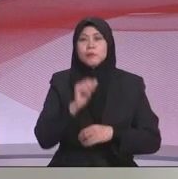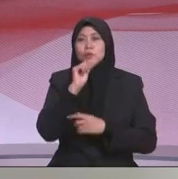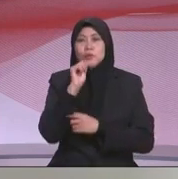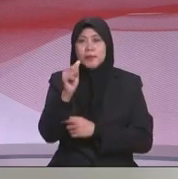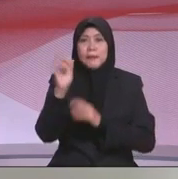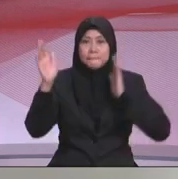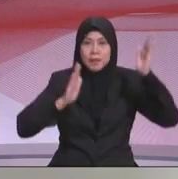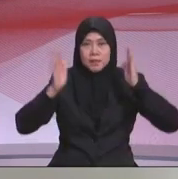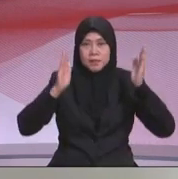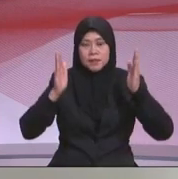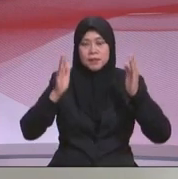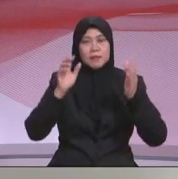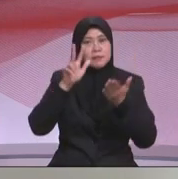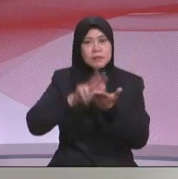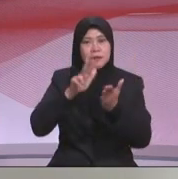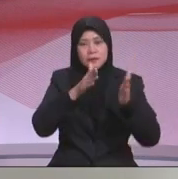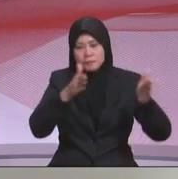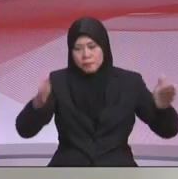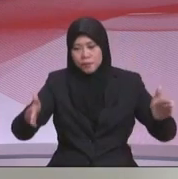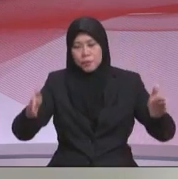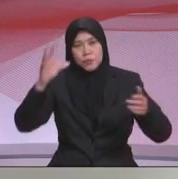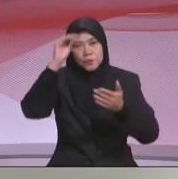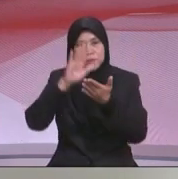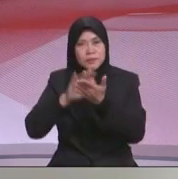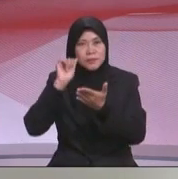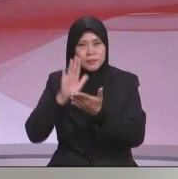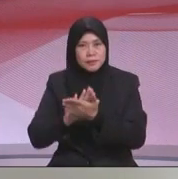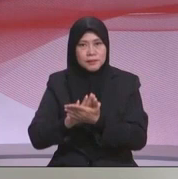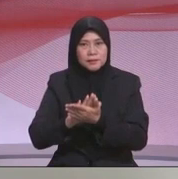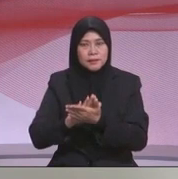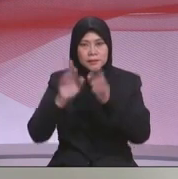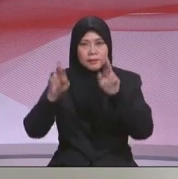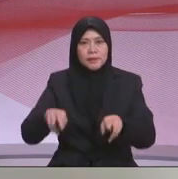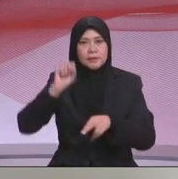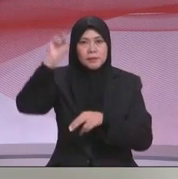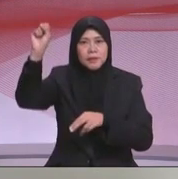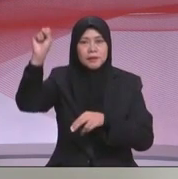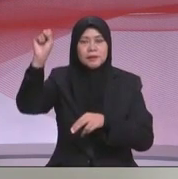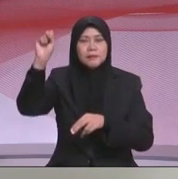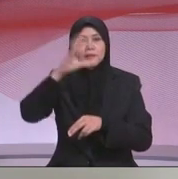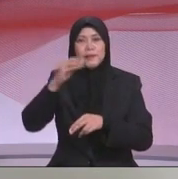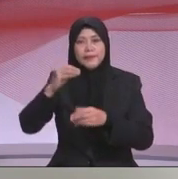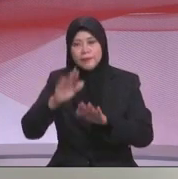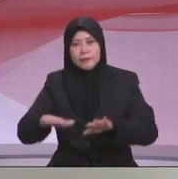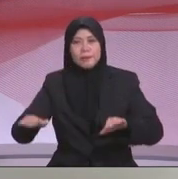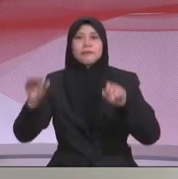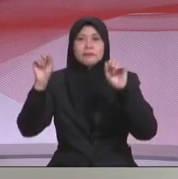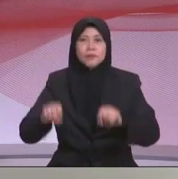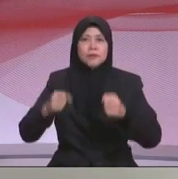bukan warga negara yang sah tempoh dan suami isteri kepada rakyat Sabah dan tanggungan. Dibenarkan